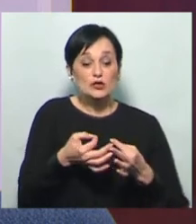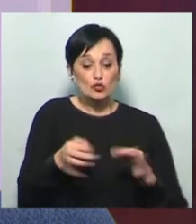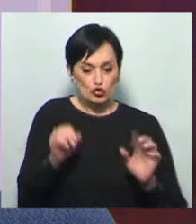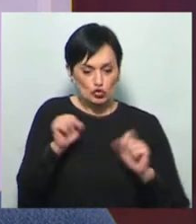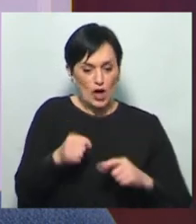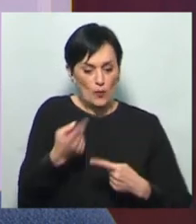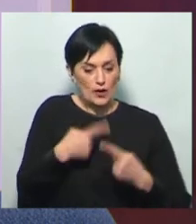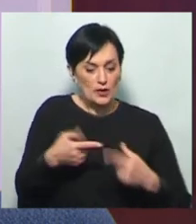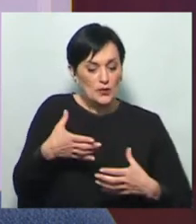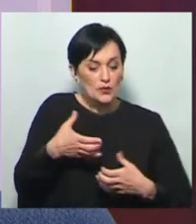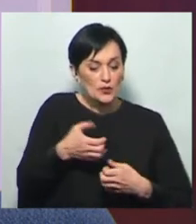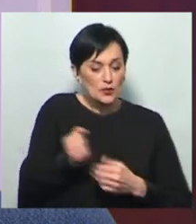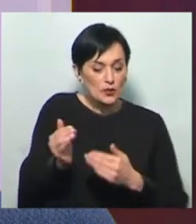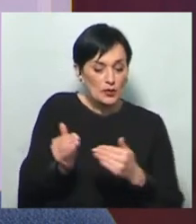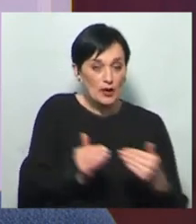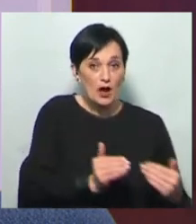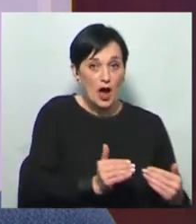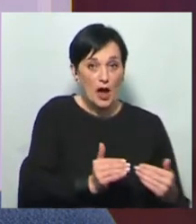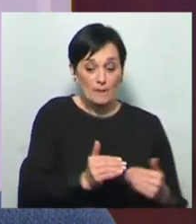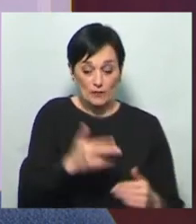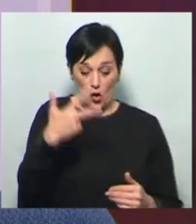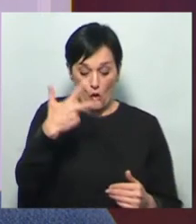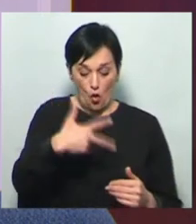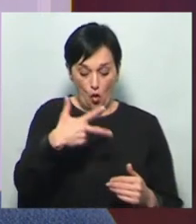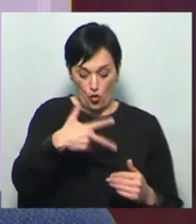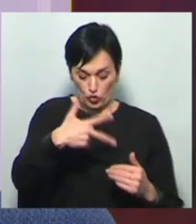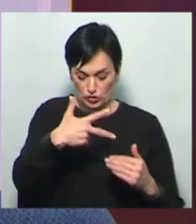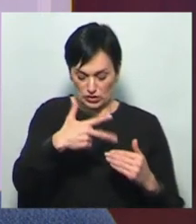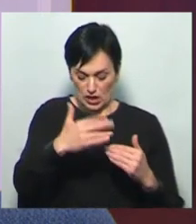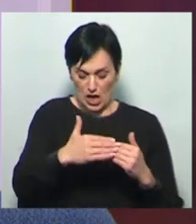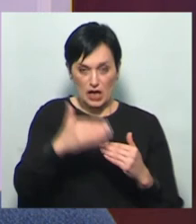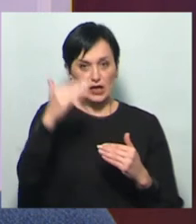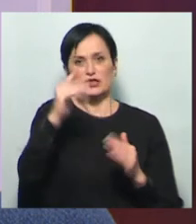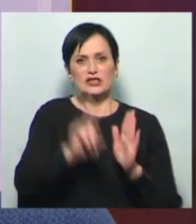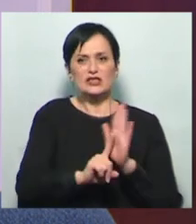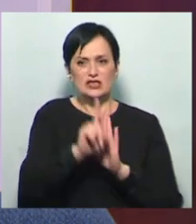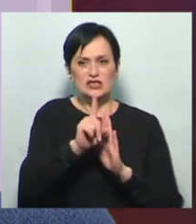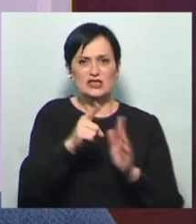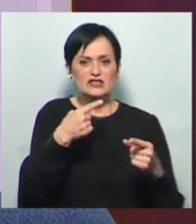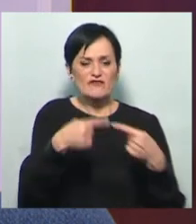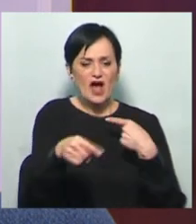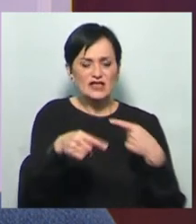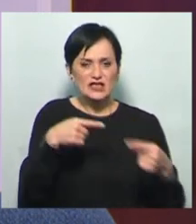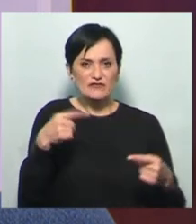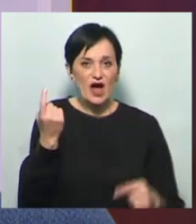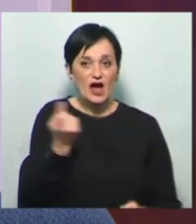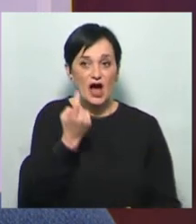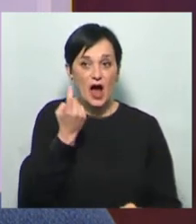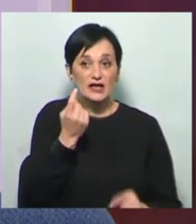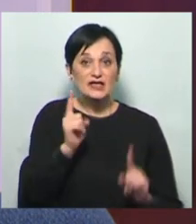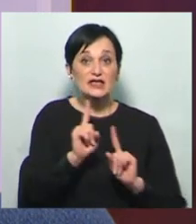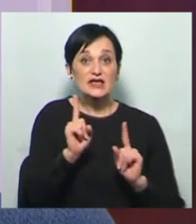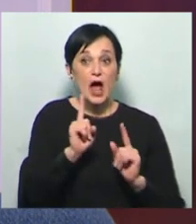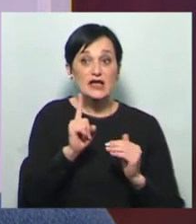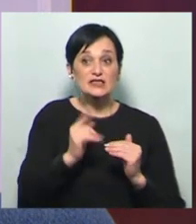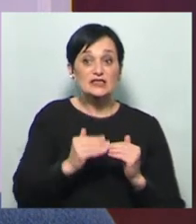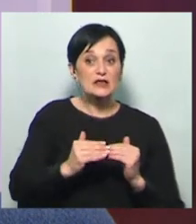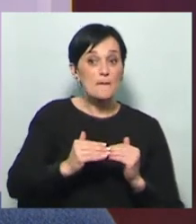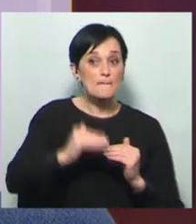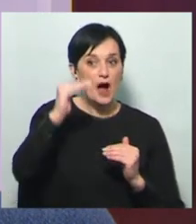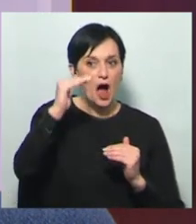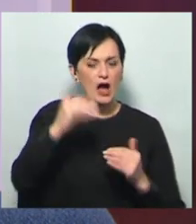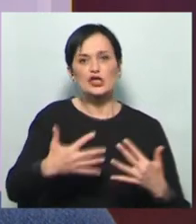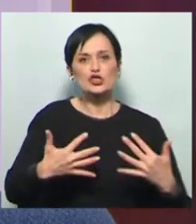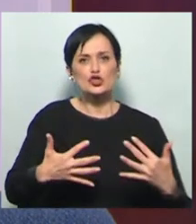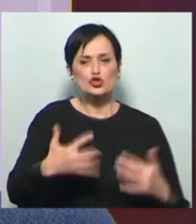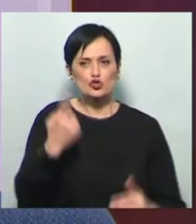ნორმალურ პარამეტრებს და უკვე 30-დან ზემოთ იწყება სიმსუქნის სხვადასხვა ხარისხი. და რაც უფრო მაღალია სიმსუქნის ხარისხი,